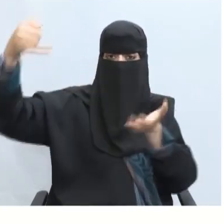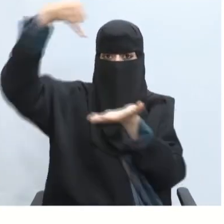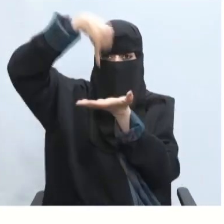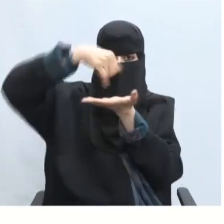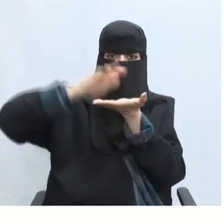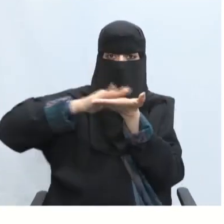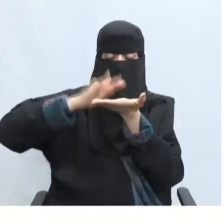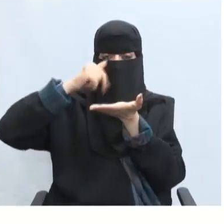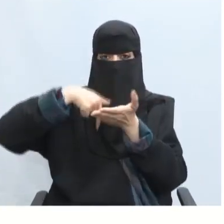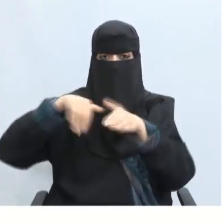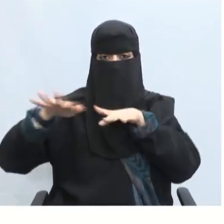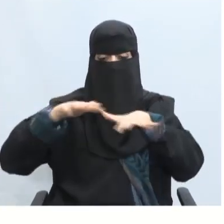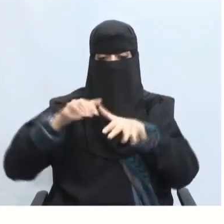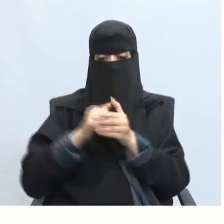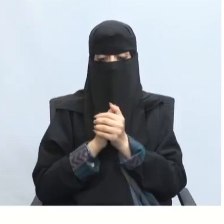السطحي